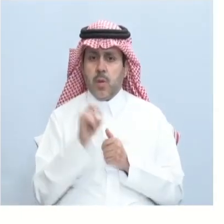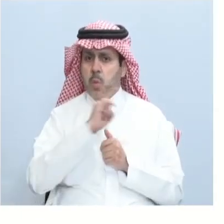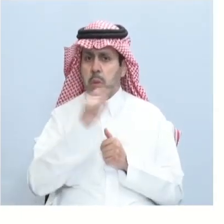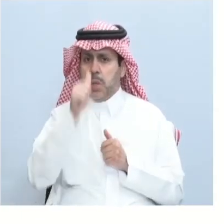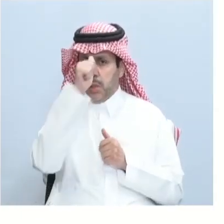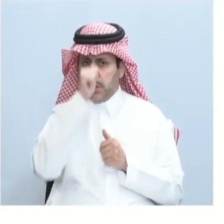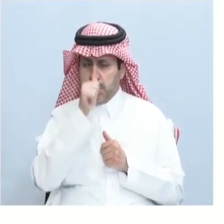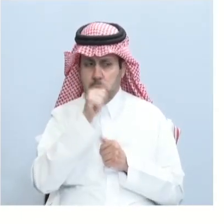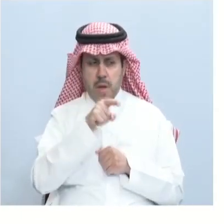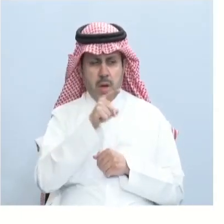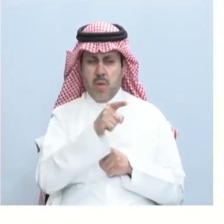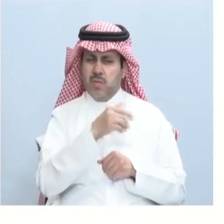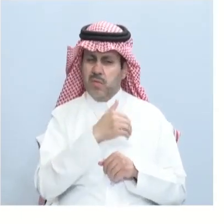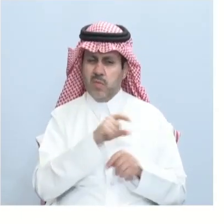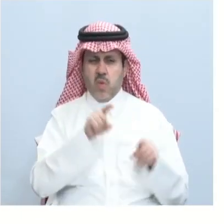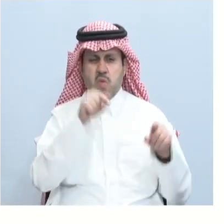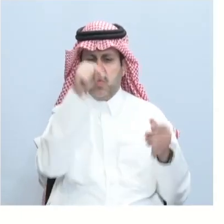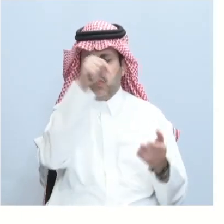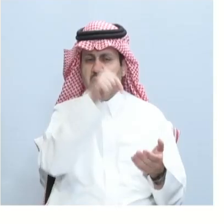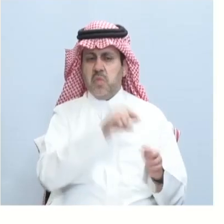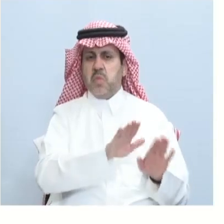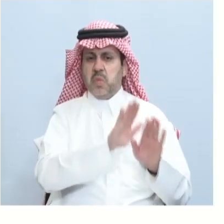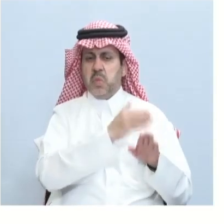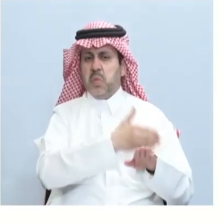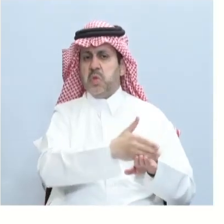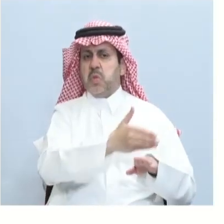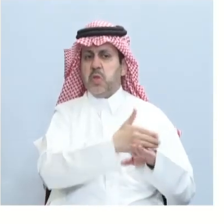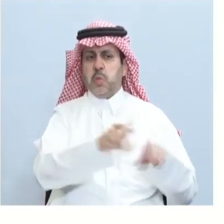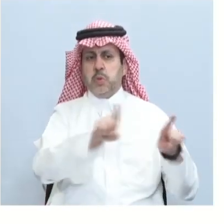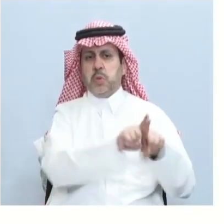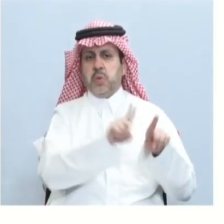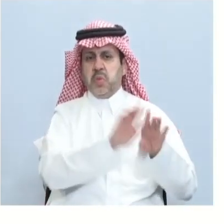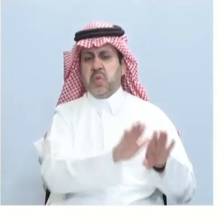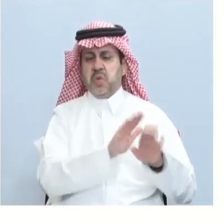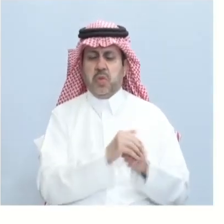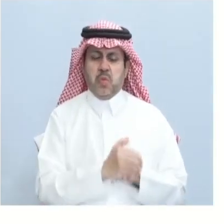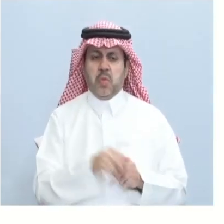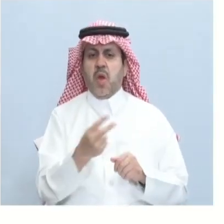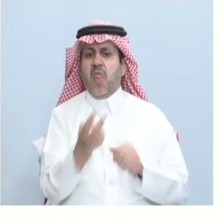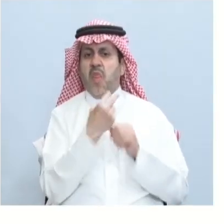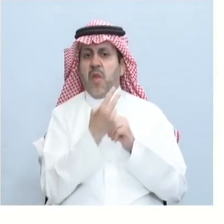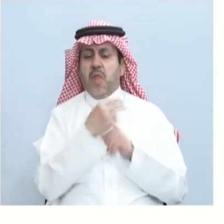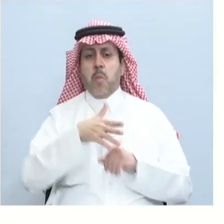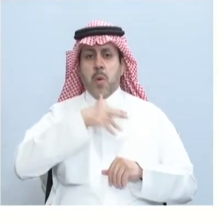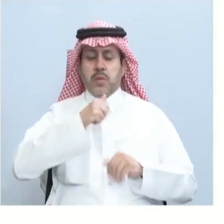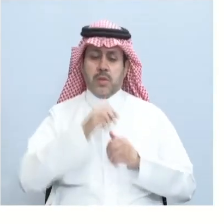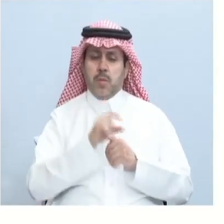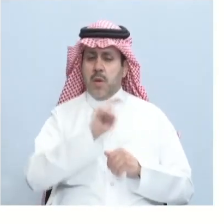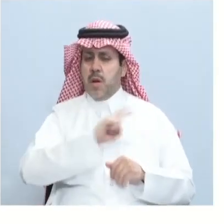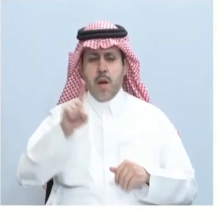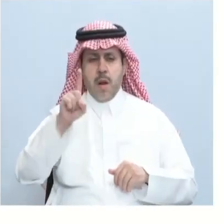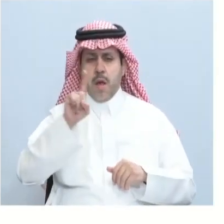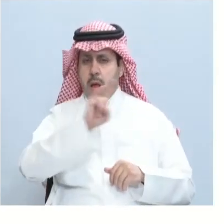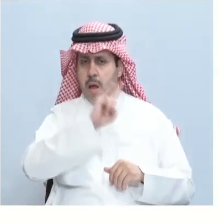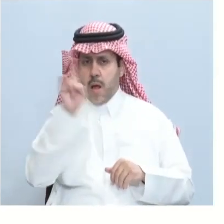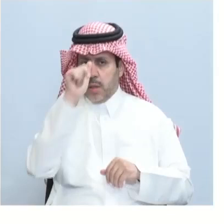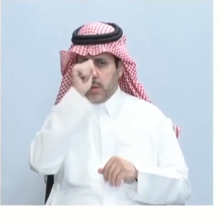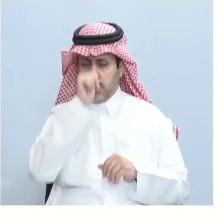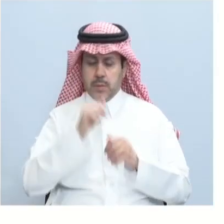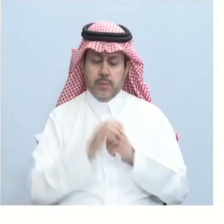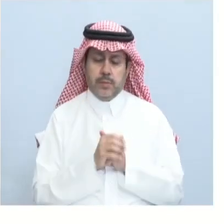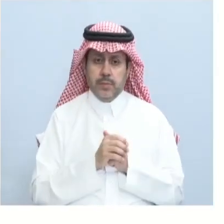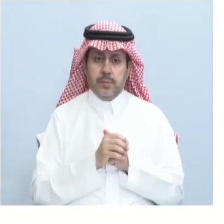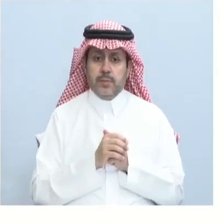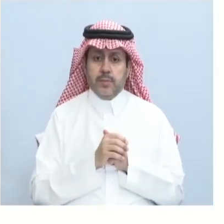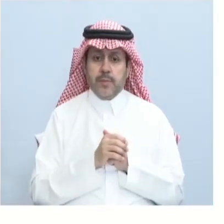عدم ايمانهم بالله وتكذيبهم لرسوله صلى الله عليه وسلم ثم قال ثم ايضا مما جاءت فيه